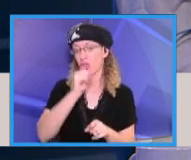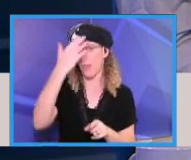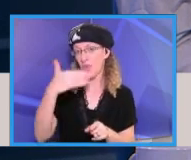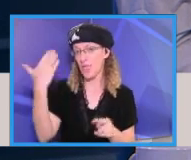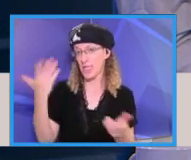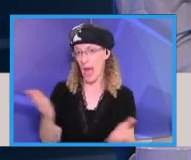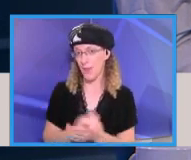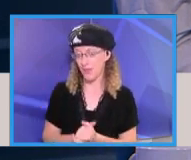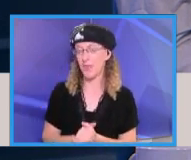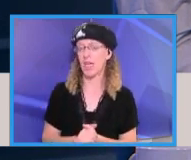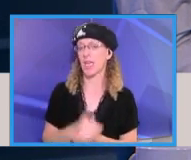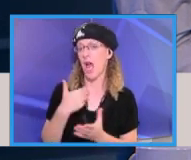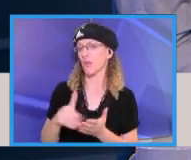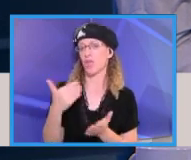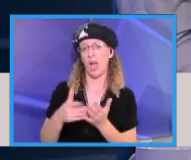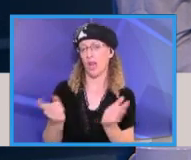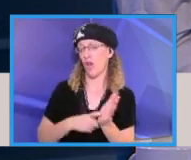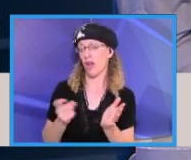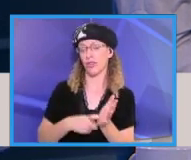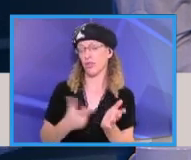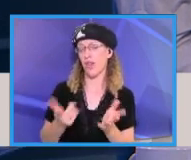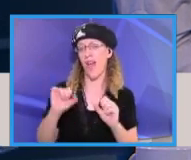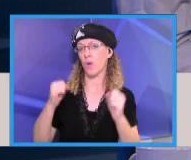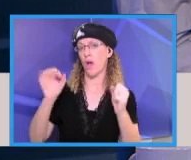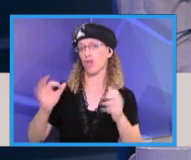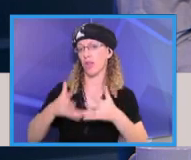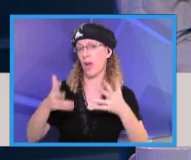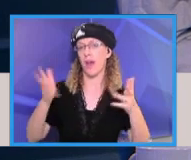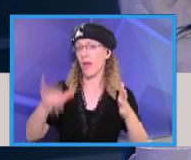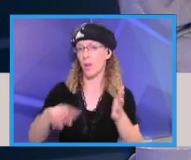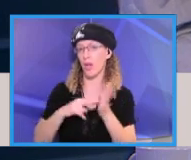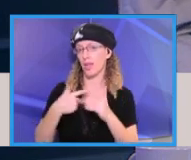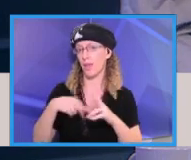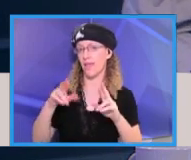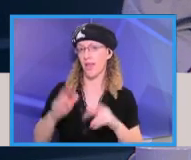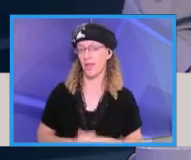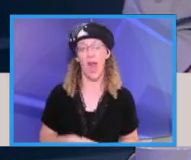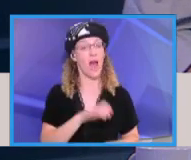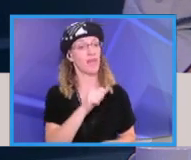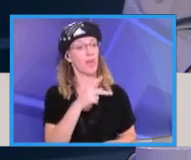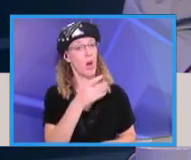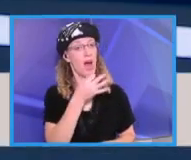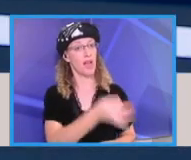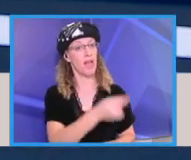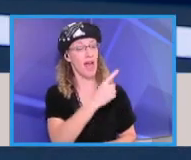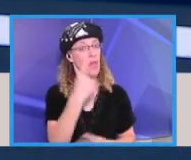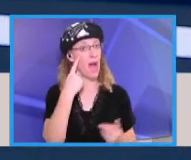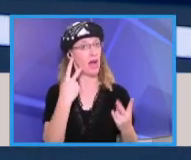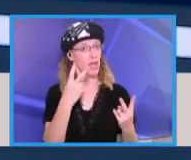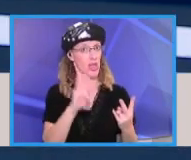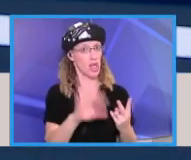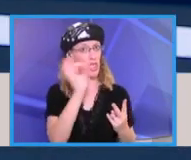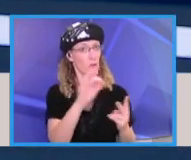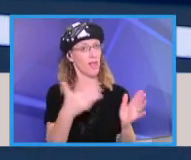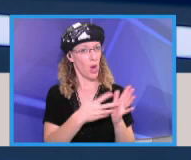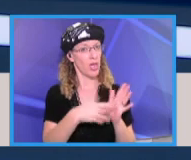המפורסם, ימשיך לדרוש, והכוח שלו יתגבר גם פוליטית, אני מקווה. אבנר פורט, אתה מעריך שיש סיכוי לבחון